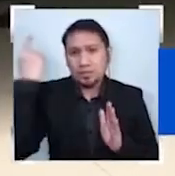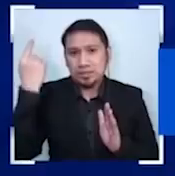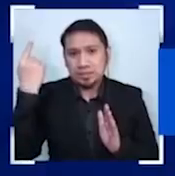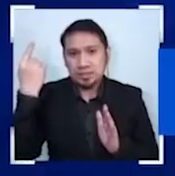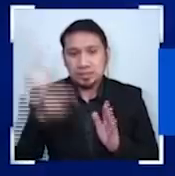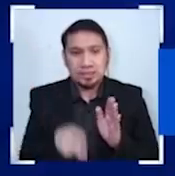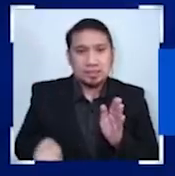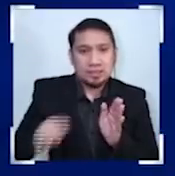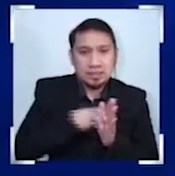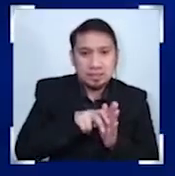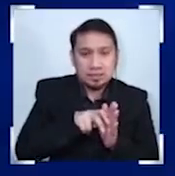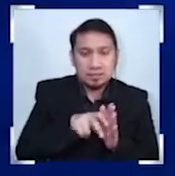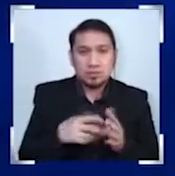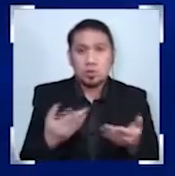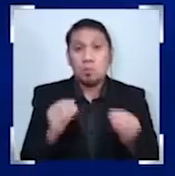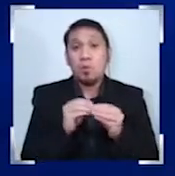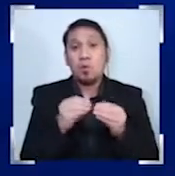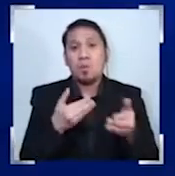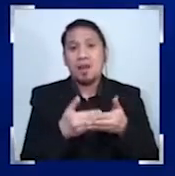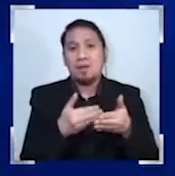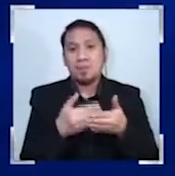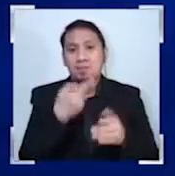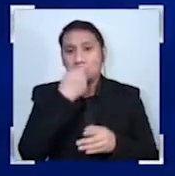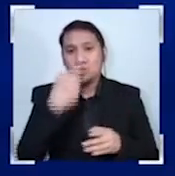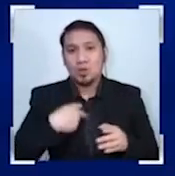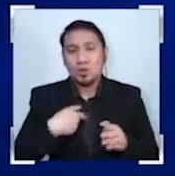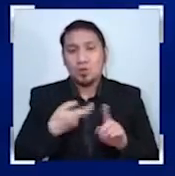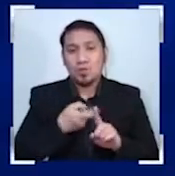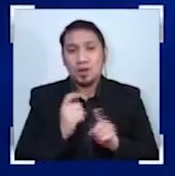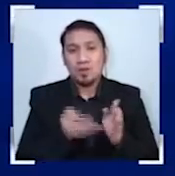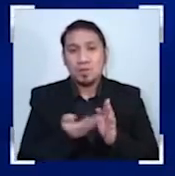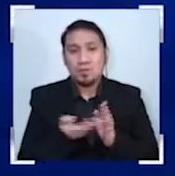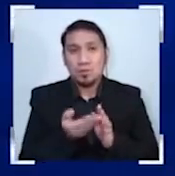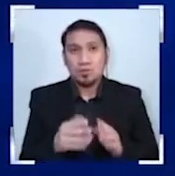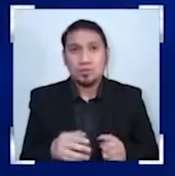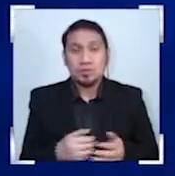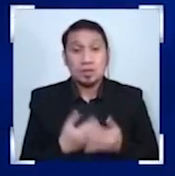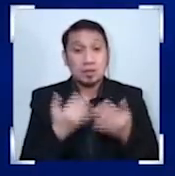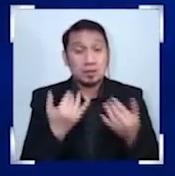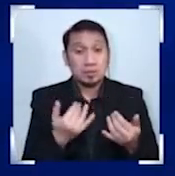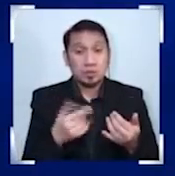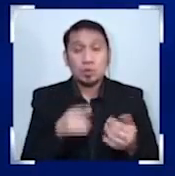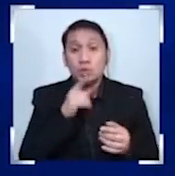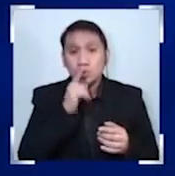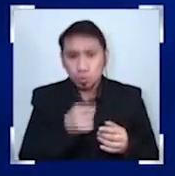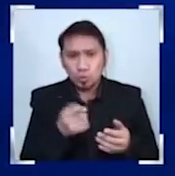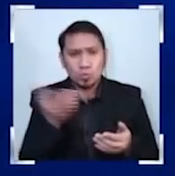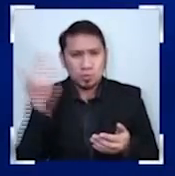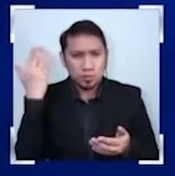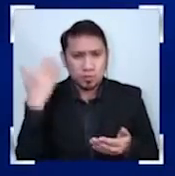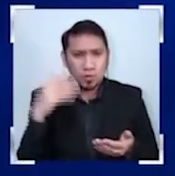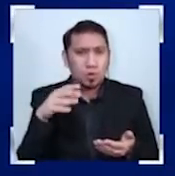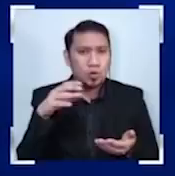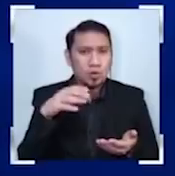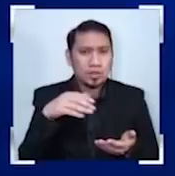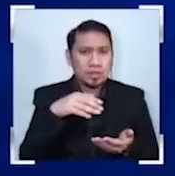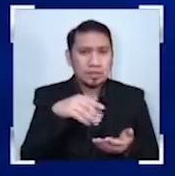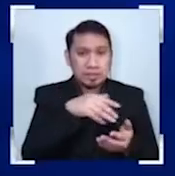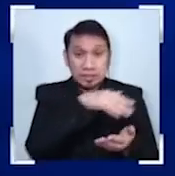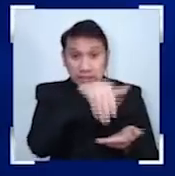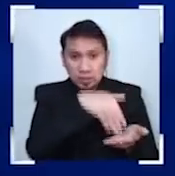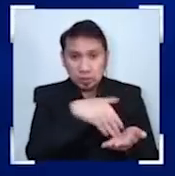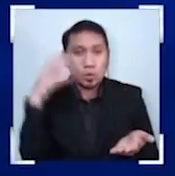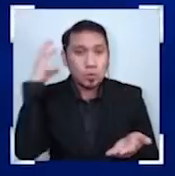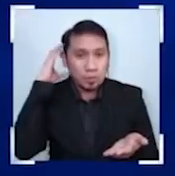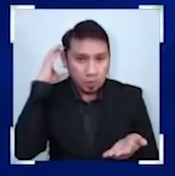Pasig. Ang routes kasi yan, pre-COVID, Cubao talaga ang endpoint. Parang binalik lang siya ng board. Parang yung mga